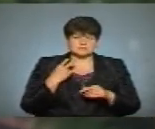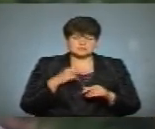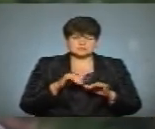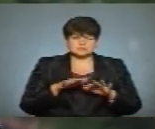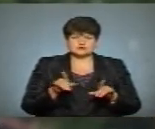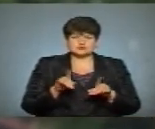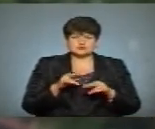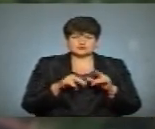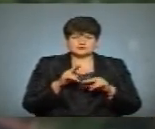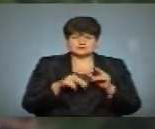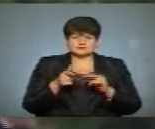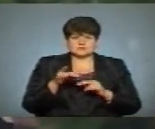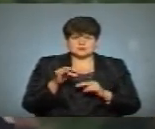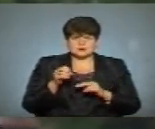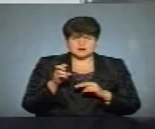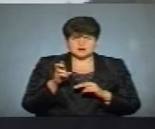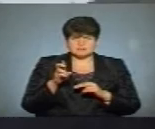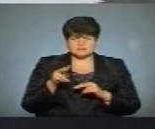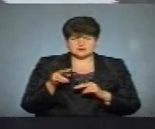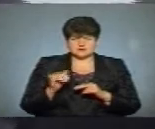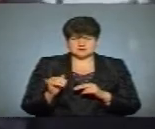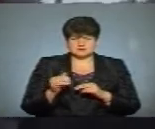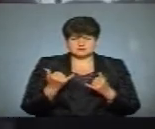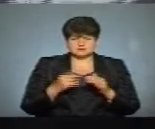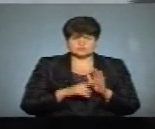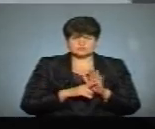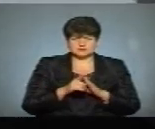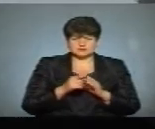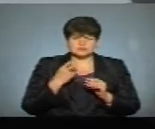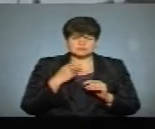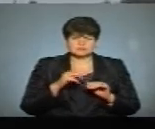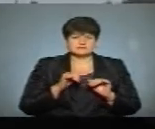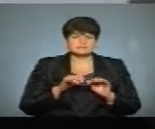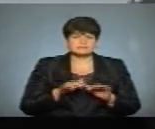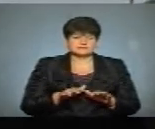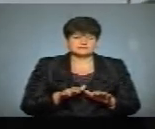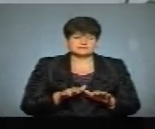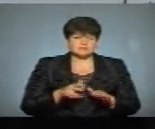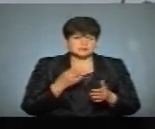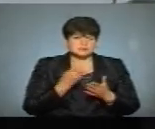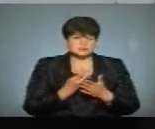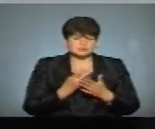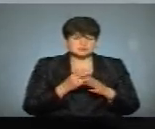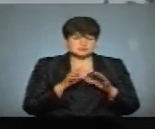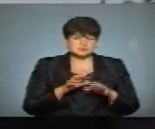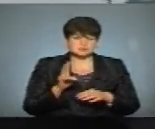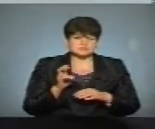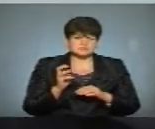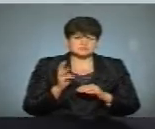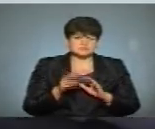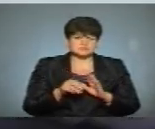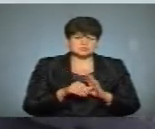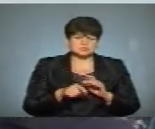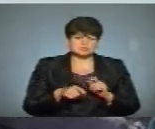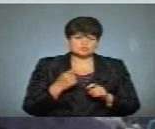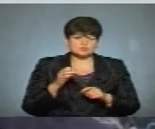провадження щодо будівництва греблі. Спочатку кримінальне провадження за ознаками статті 236, це